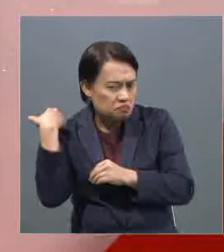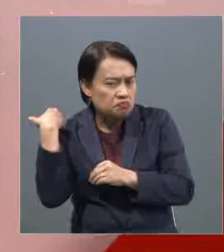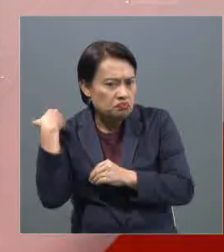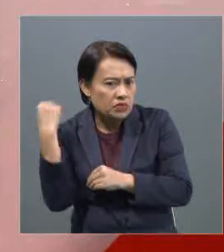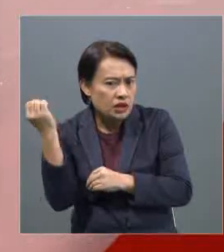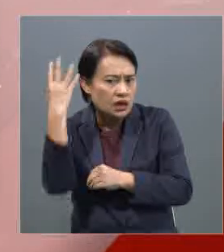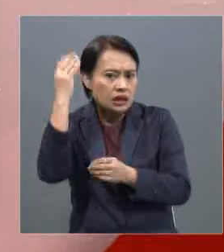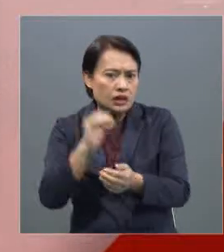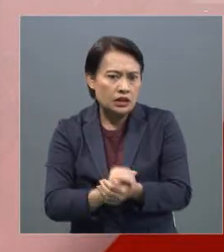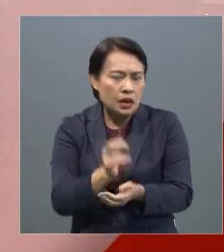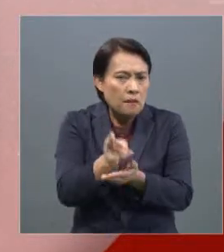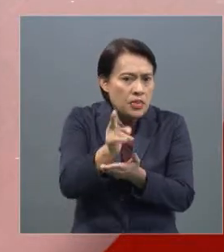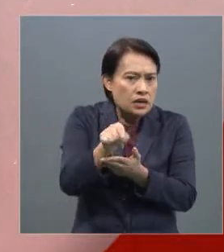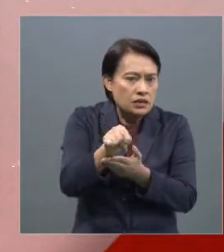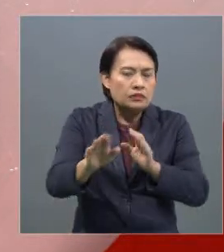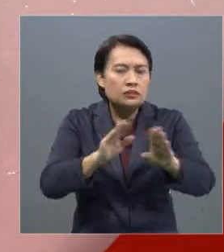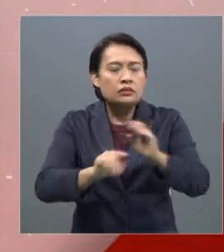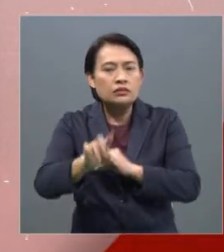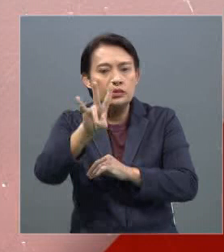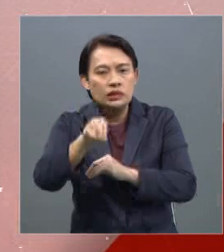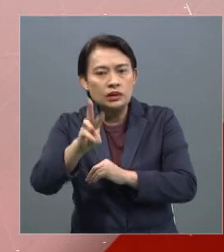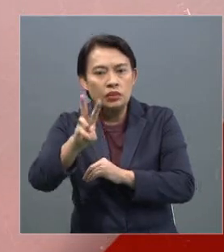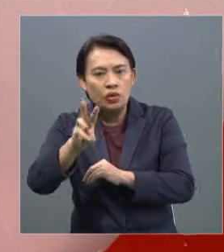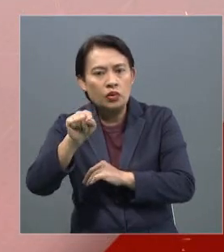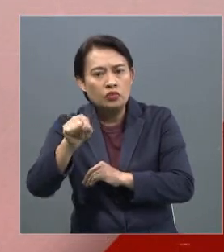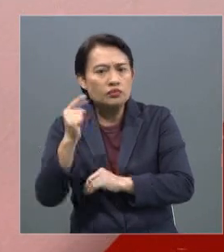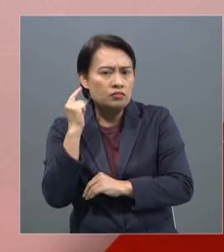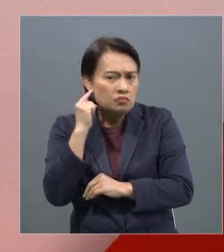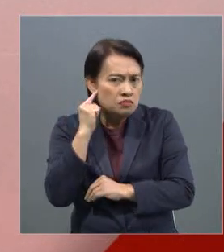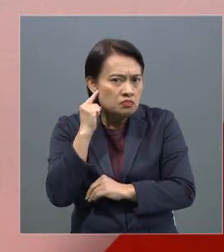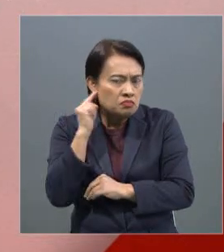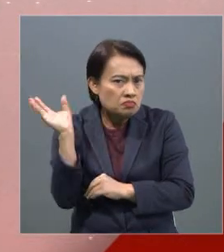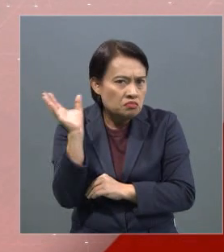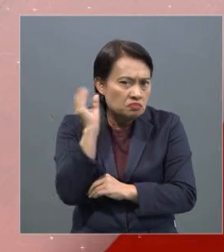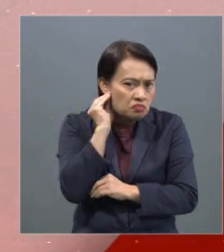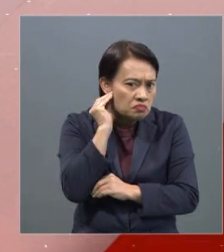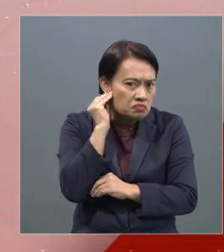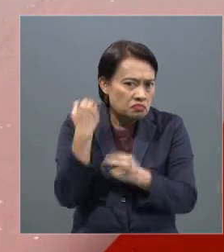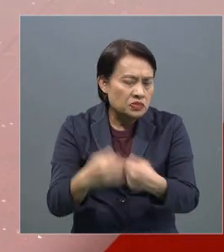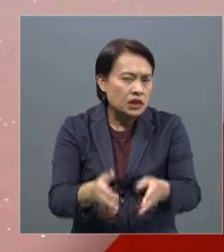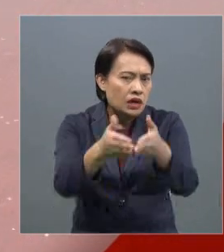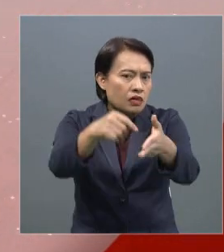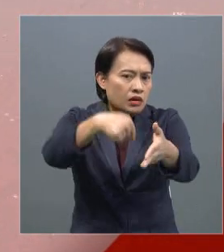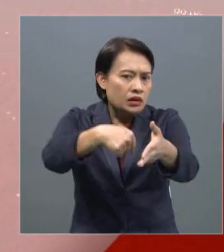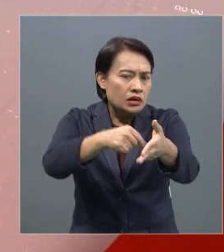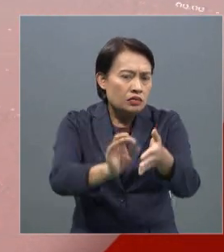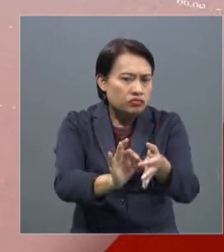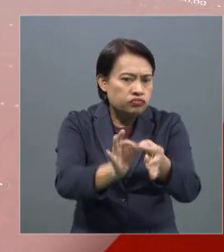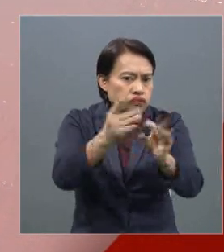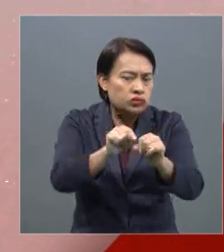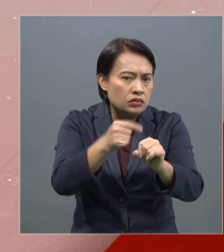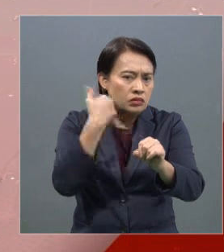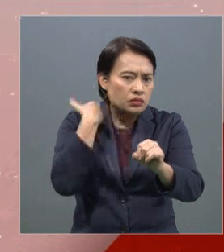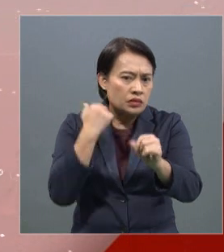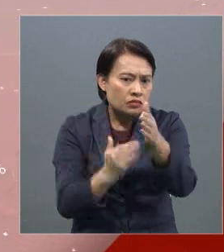ซึ่งเป็นปืนขนาด 76มมครับหลังจากนั้นก็เลยเกิดกลุ่มควันที่ท้ายของเรือหลวงคีรีรัตน์ทำให้